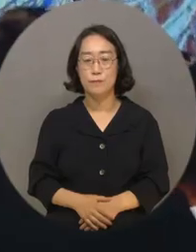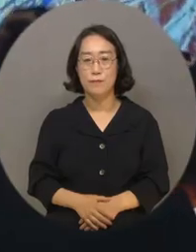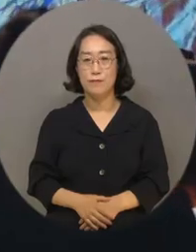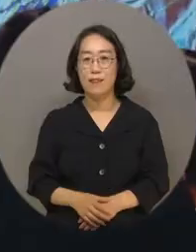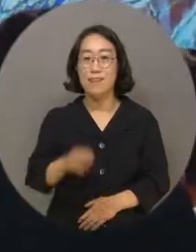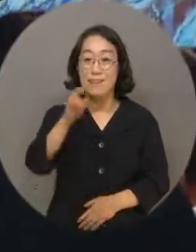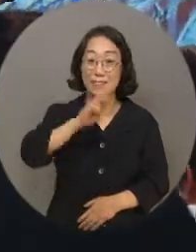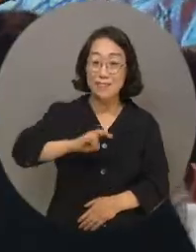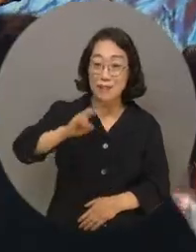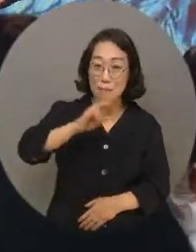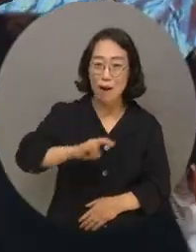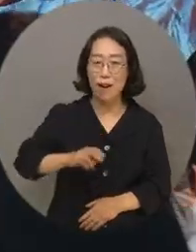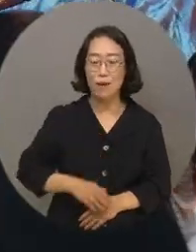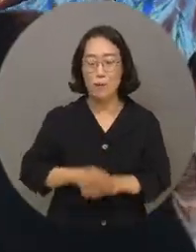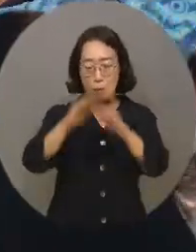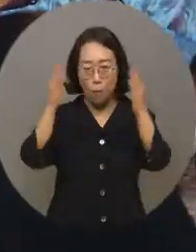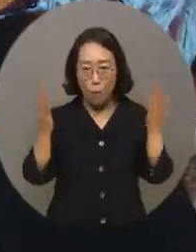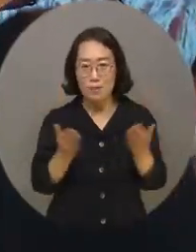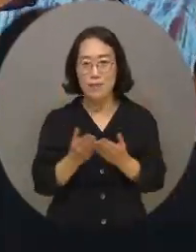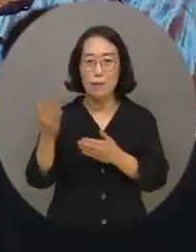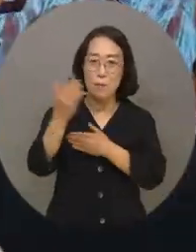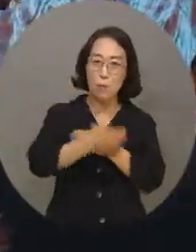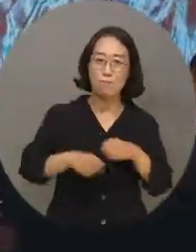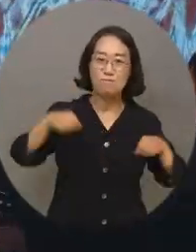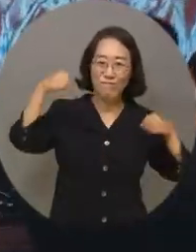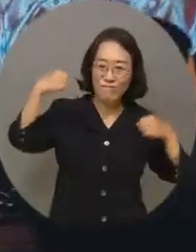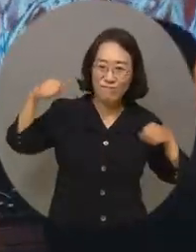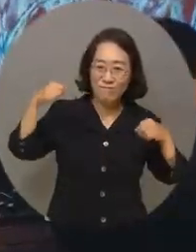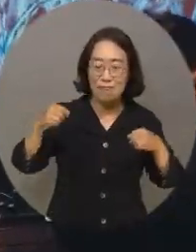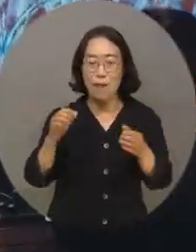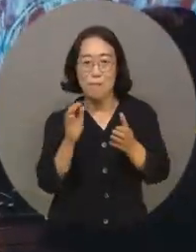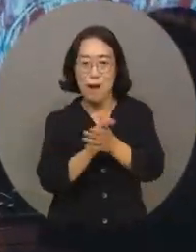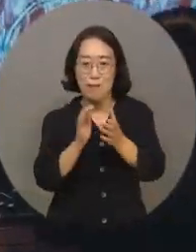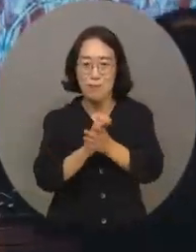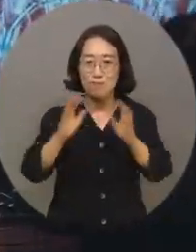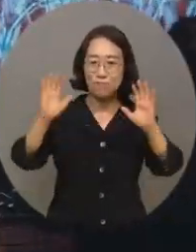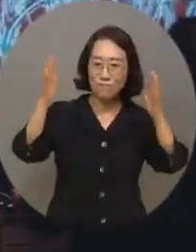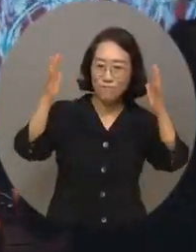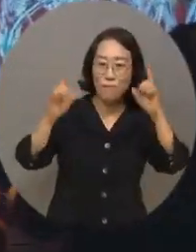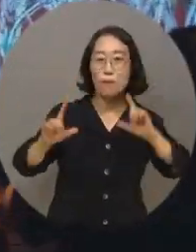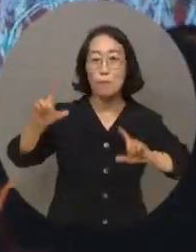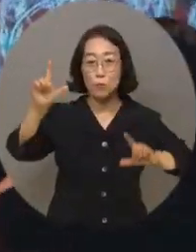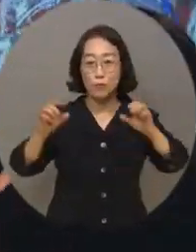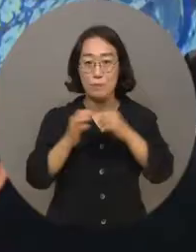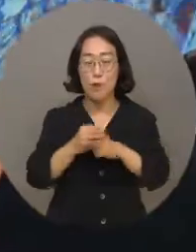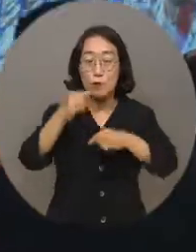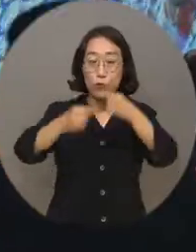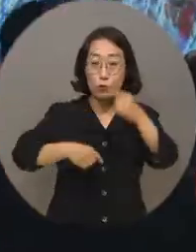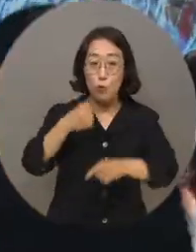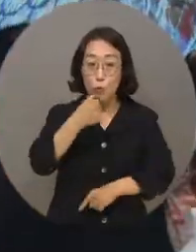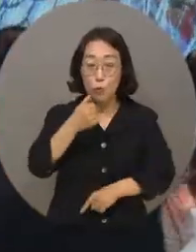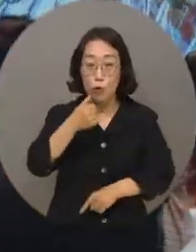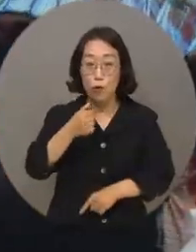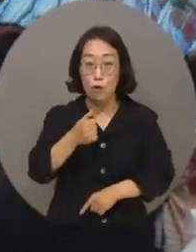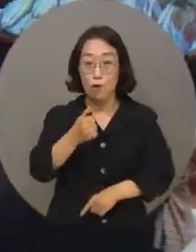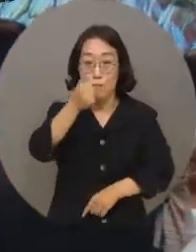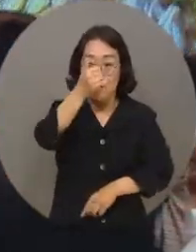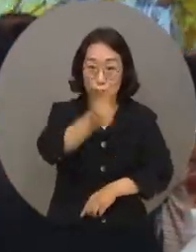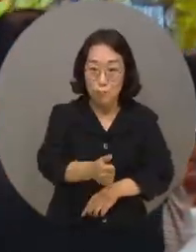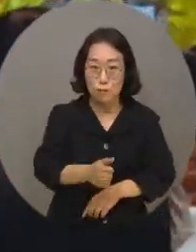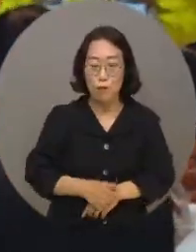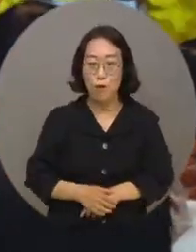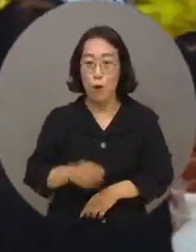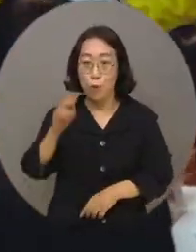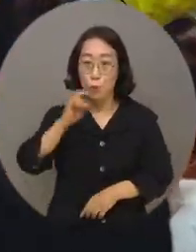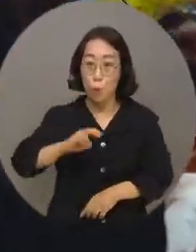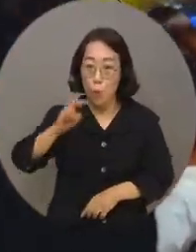흥겨운 밴드 음악에 사람들이 몸을 들썩거리고 신나게 박수를 칩니다. 수호 통역이 무대 한가운데 자리 잡아